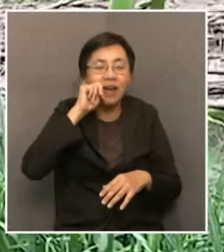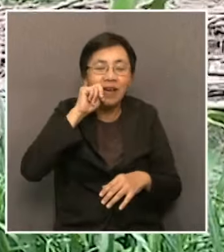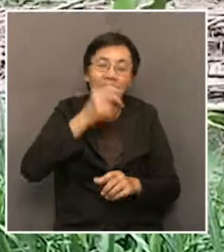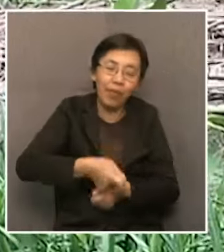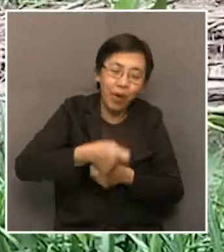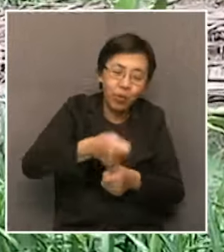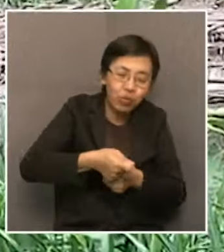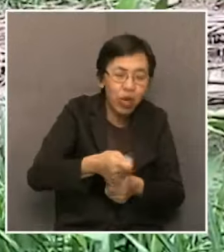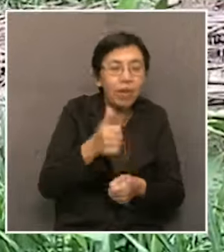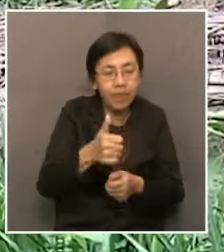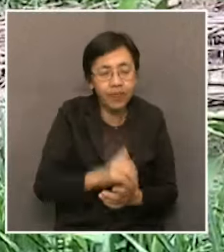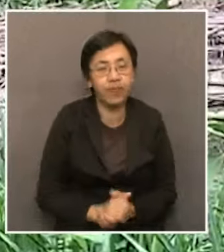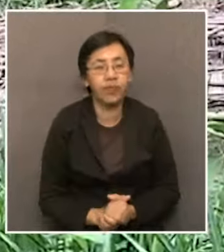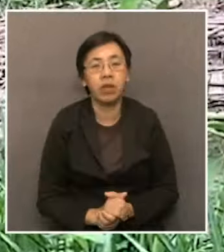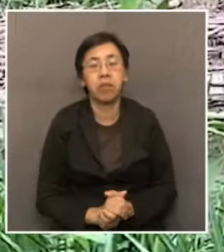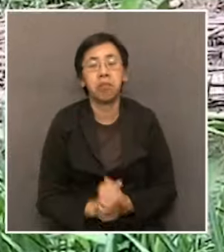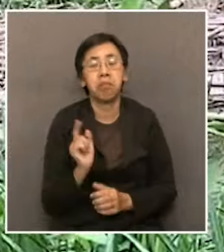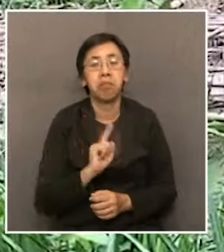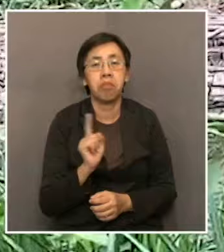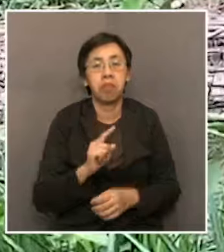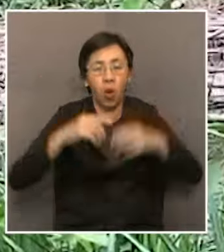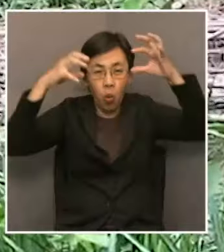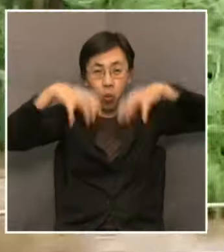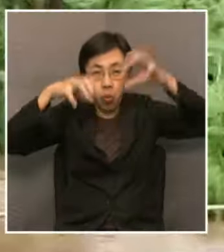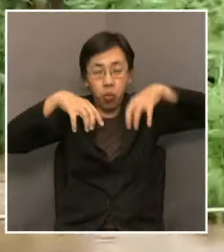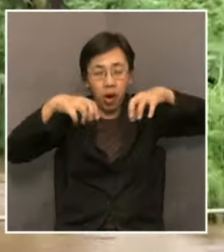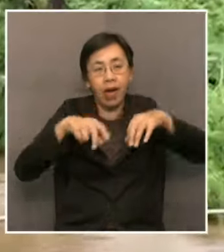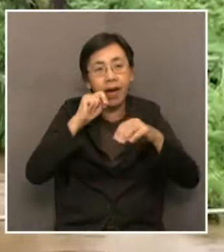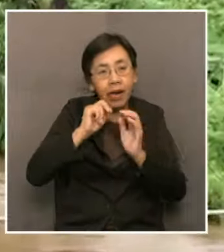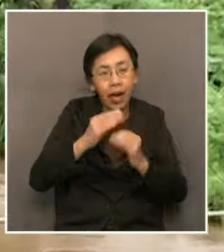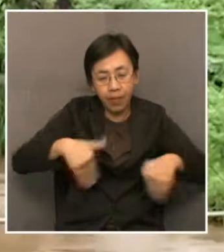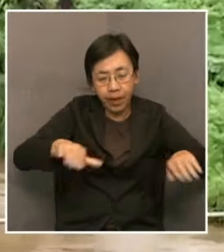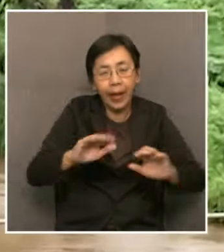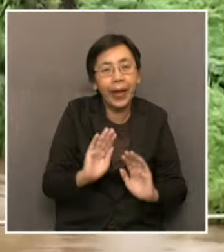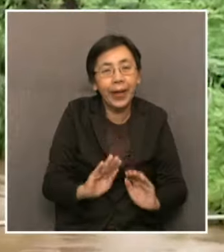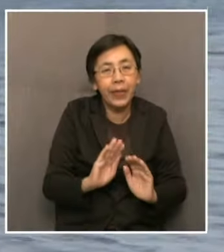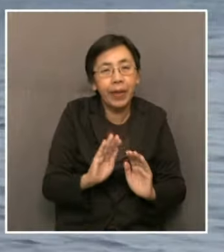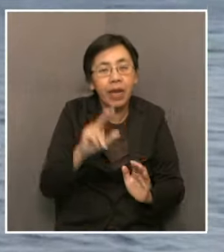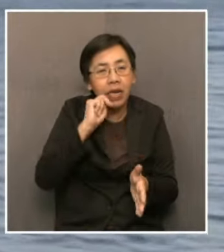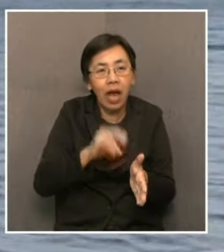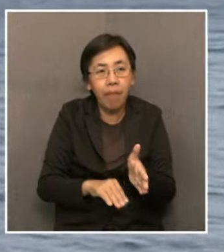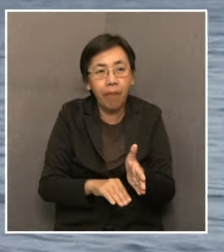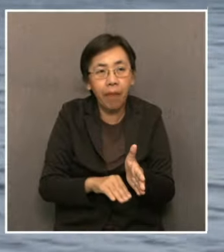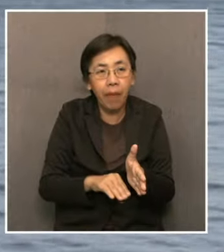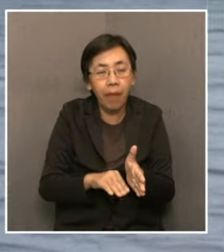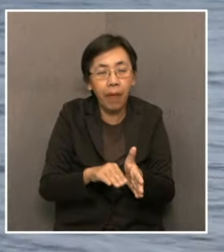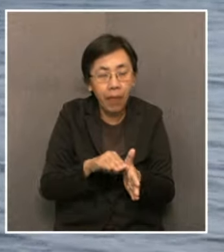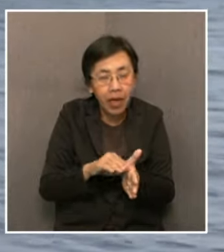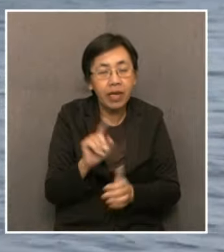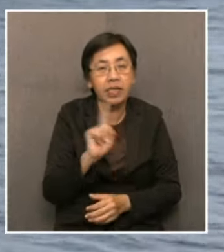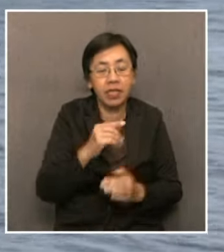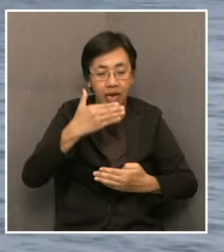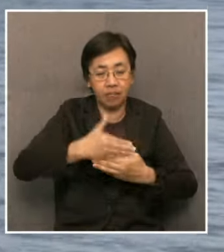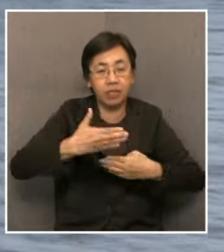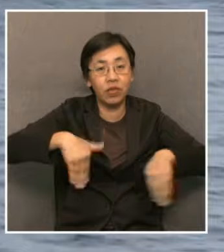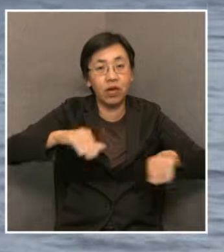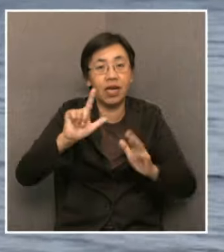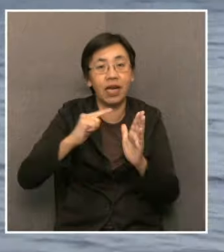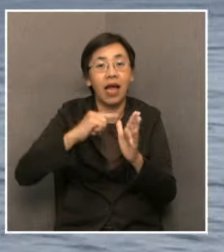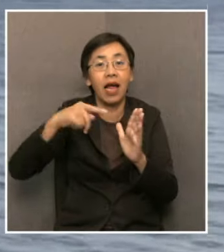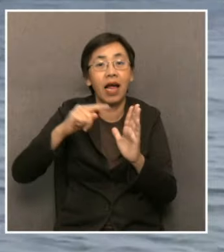แล้วอีกมุมนึงเนี่ยก็ทำให้เป็นแหล่งกักเก็บน้ำมีปริมาณน้ำที่เพิ่มขึ้นด้วยโดยเฉพาะเขื่อนลำปาวปั